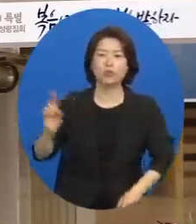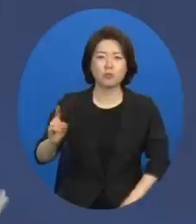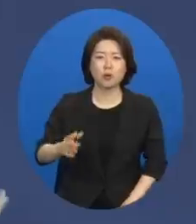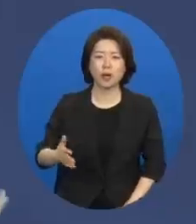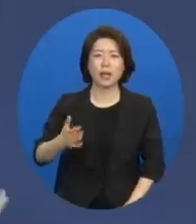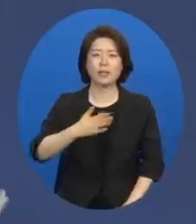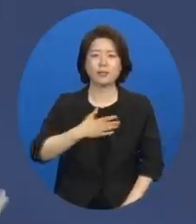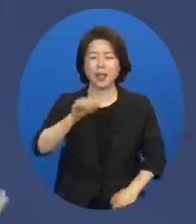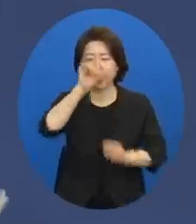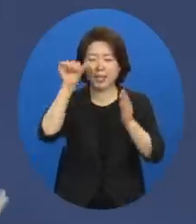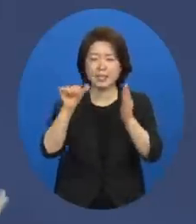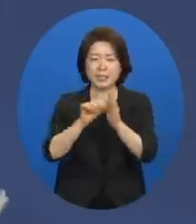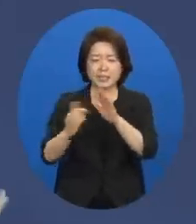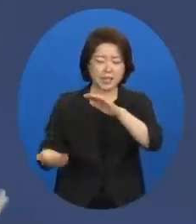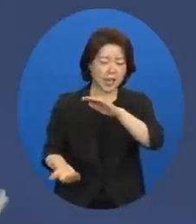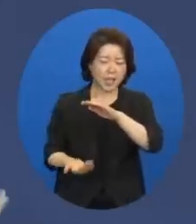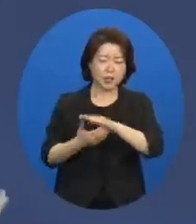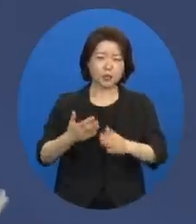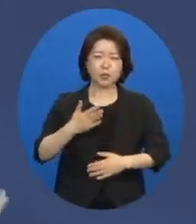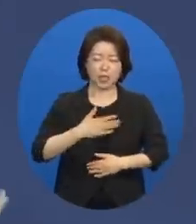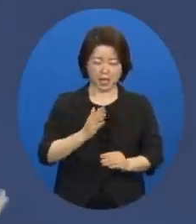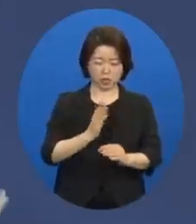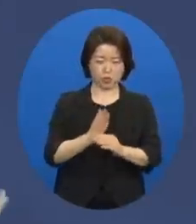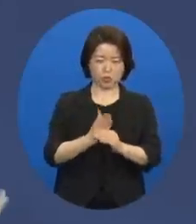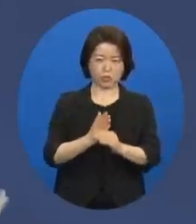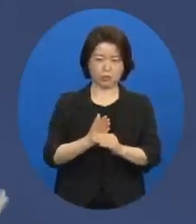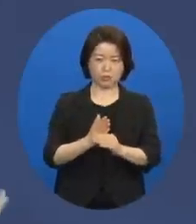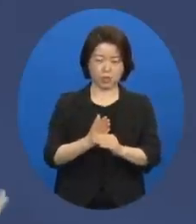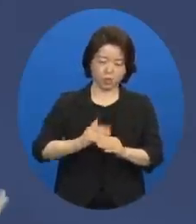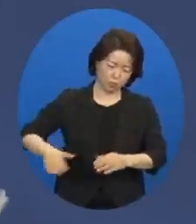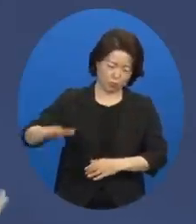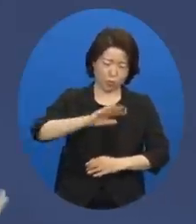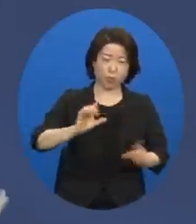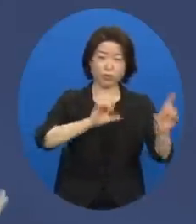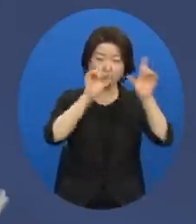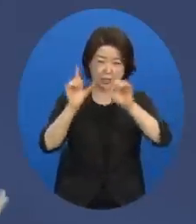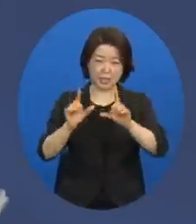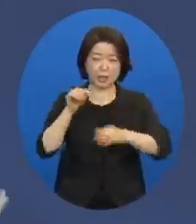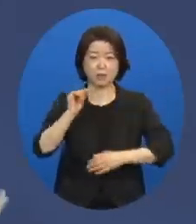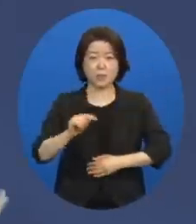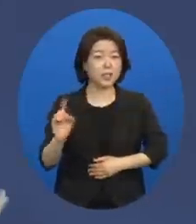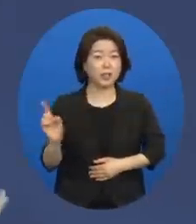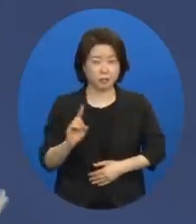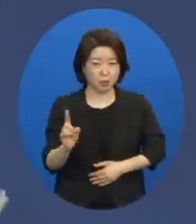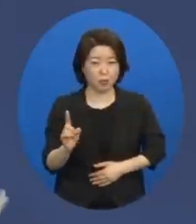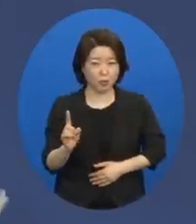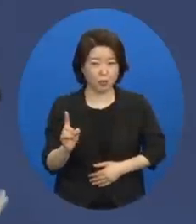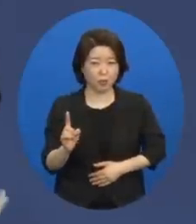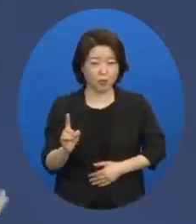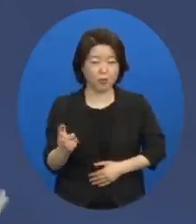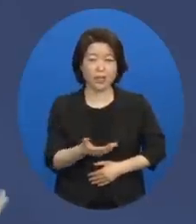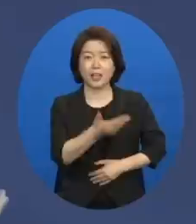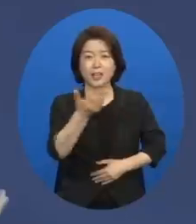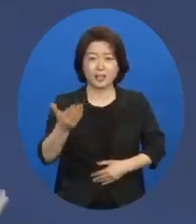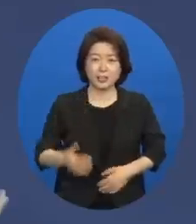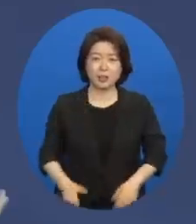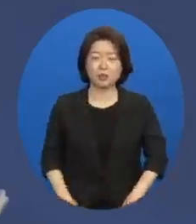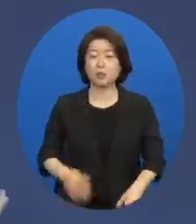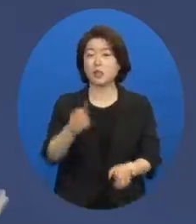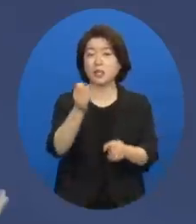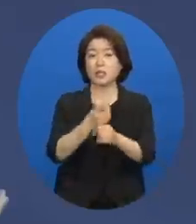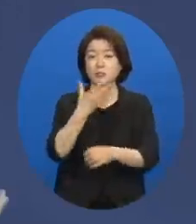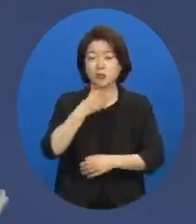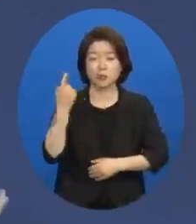내가 내 인생을 이루고 있던 나를 중심으로 한 내 모든 삶, 이 삶이 어떤 삶이었는지 여러분 그 이미